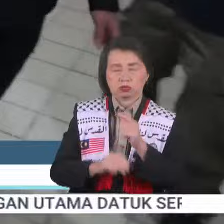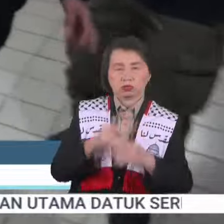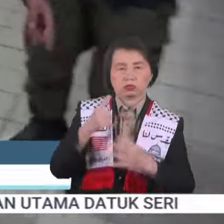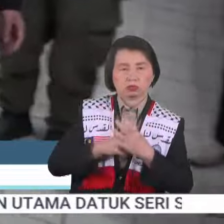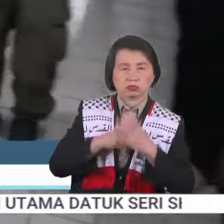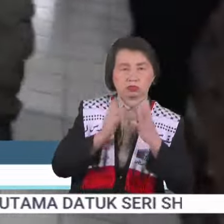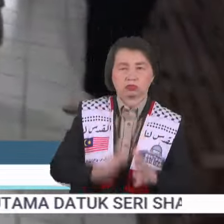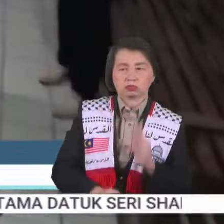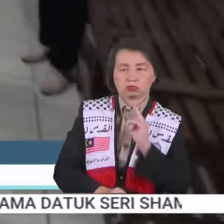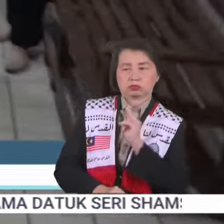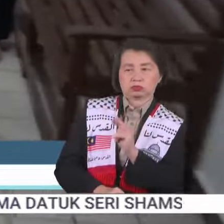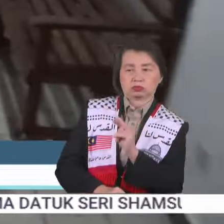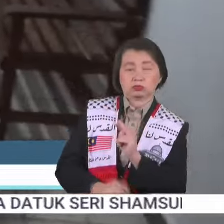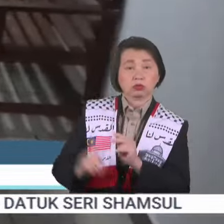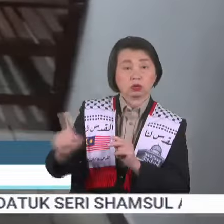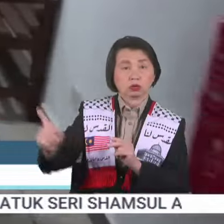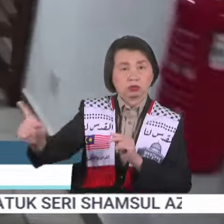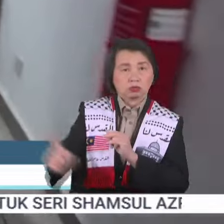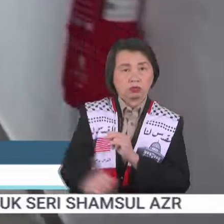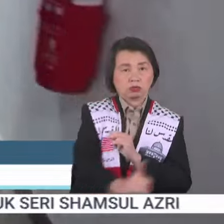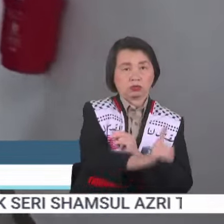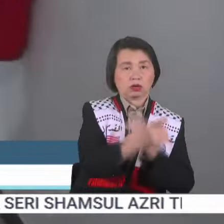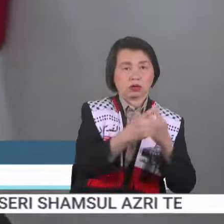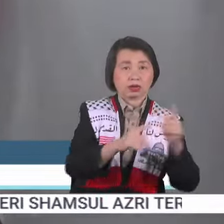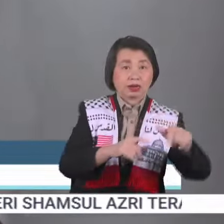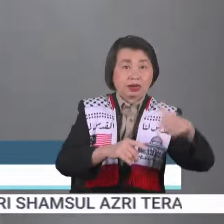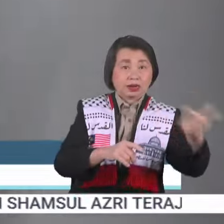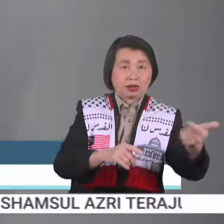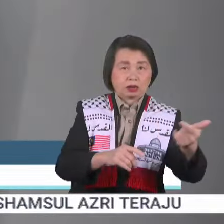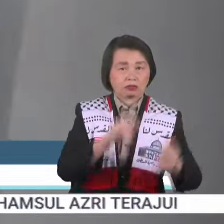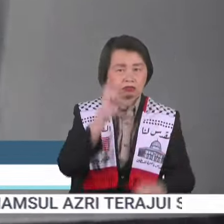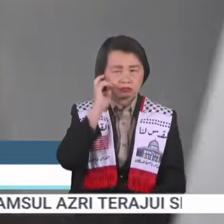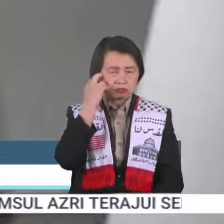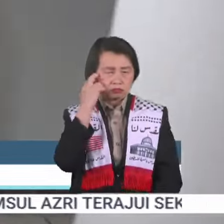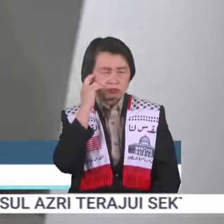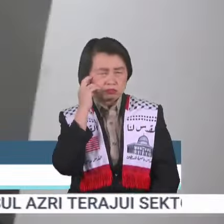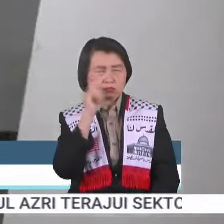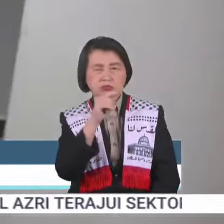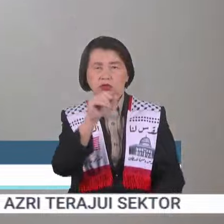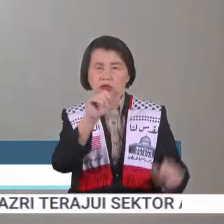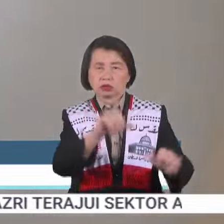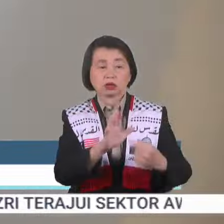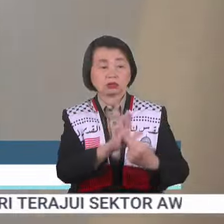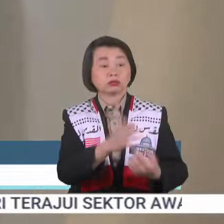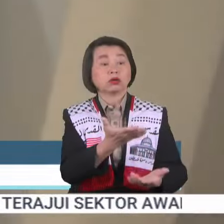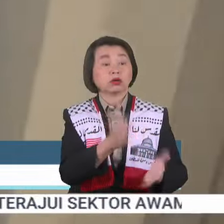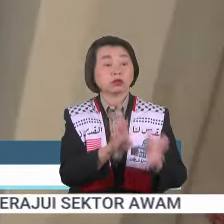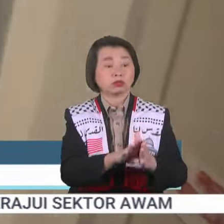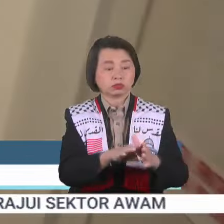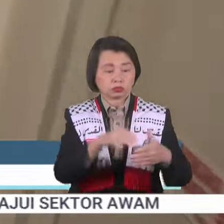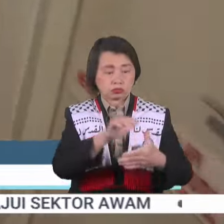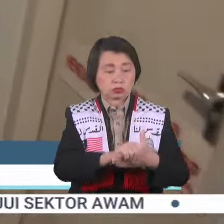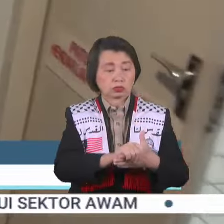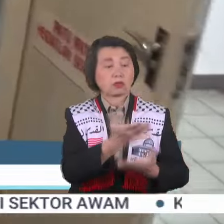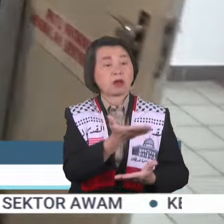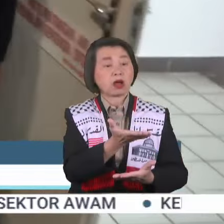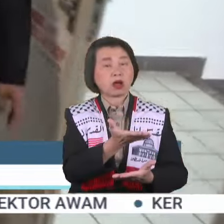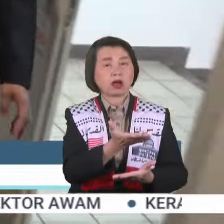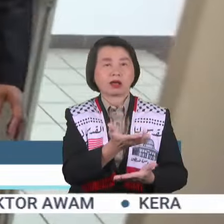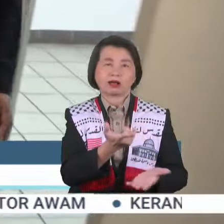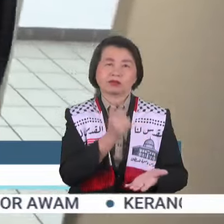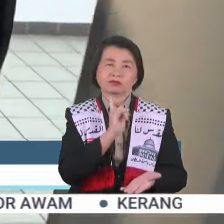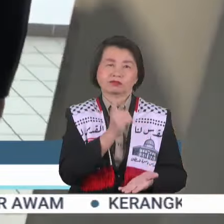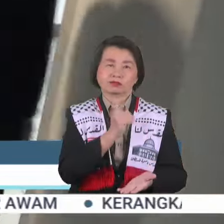pengawal keselamatan selepas tertuduh masuk ke sebuah kedai lain dalam keadaan mencurigakan dan gagal menunjukkan bukti resit pembelian.